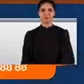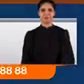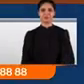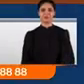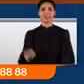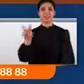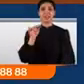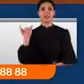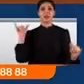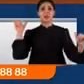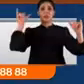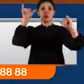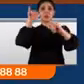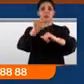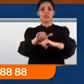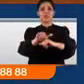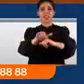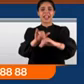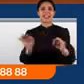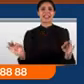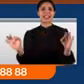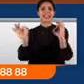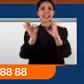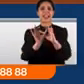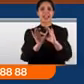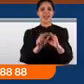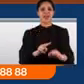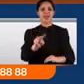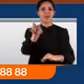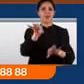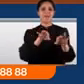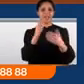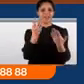Ve iki uçak Basra Körfezi üzerinde aynı rotayı takip etmeye başladı.